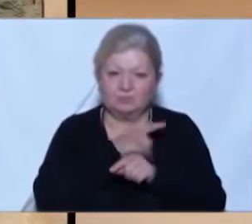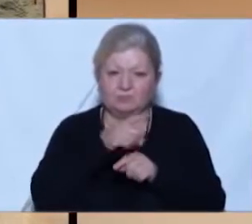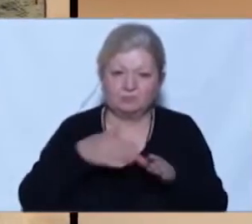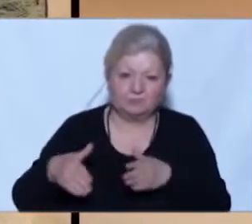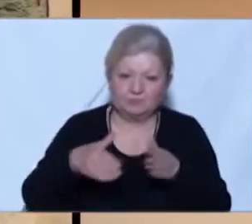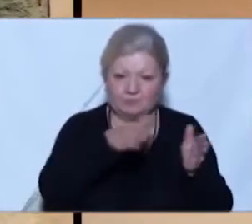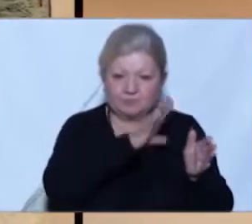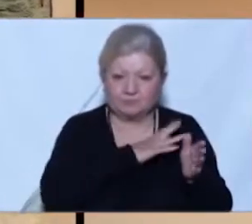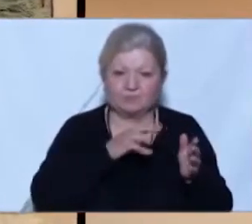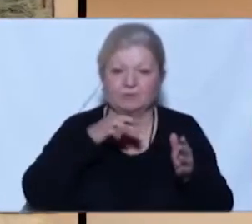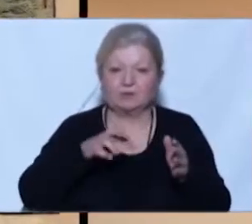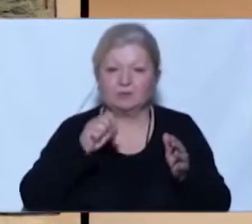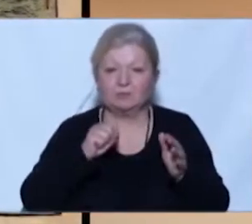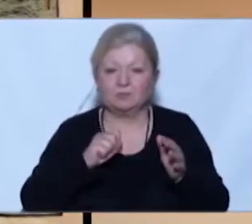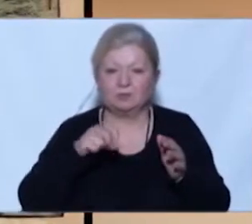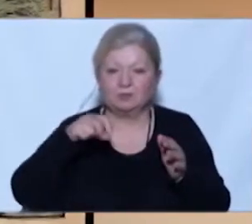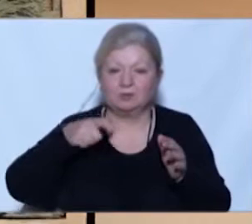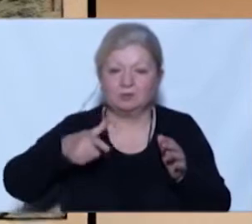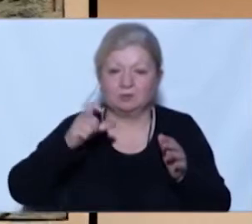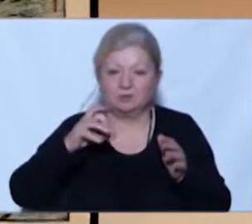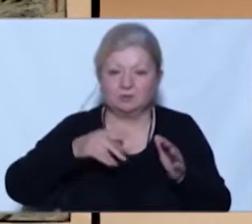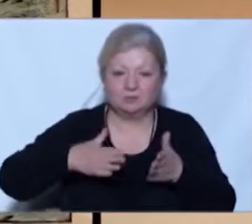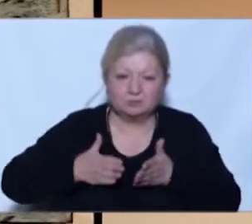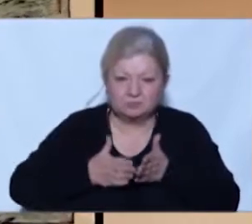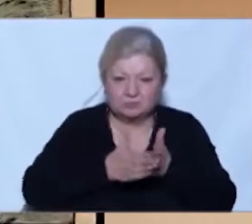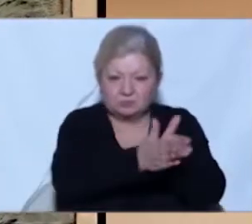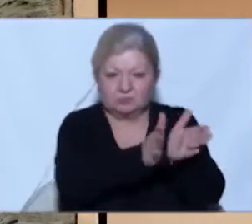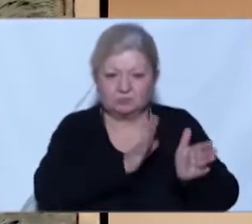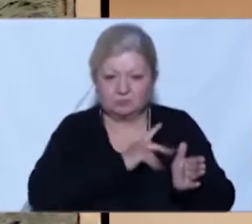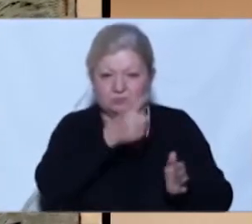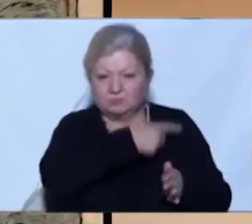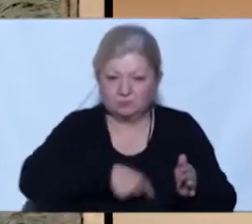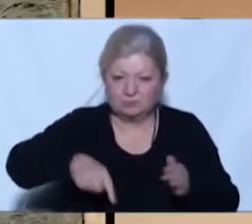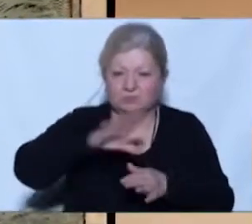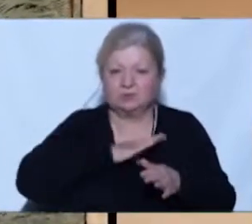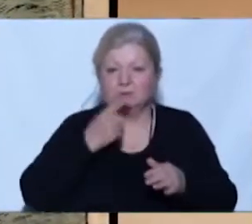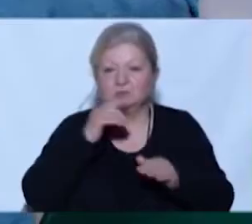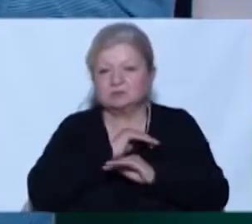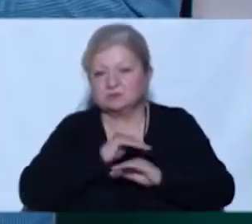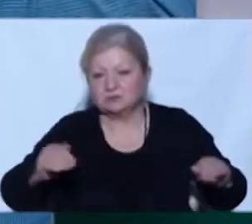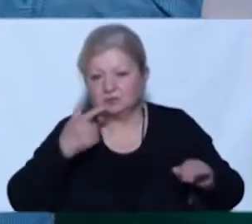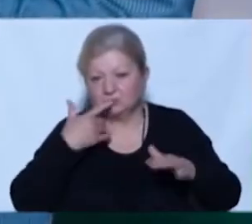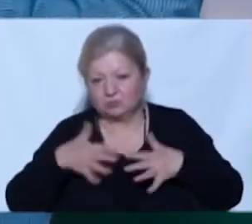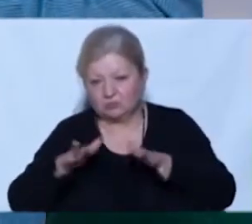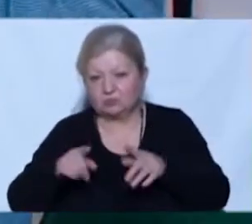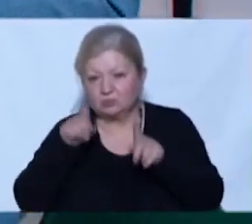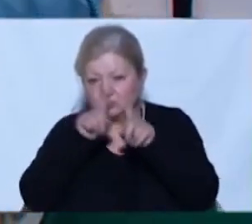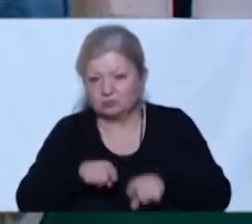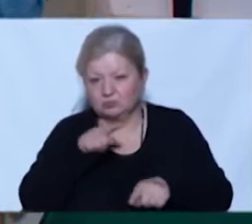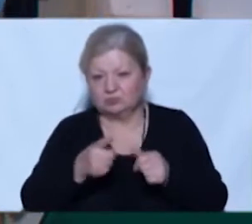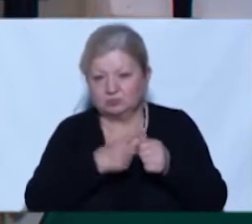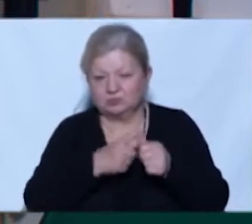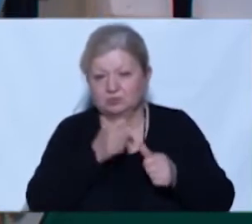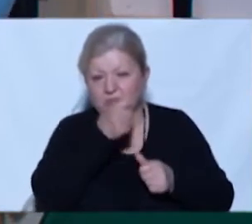გაიარეს ეგრეთ წოდებული მაგელანის რუტე, გადავიდნენ ინდოეთიდან წყნარ ოკეანეში, რომელიც იმდენად წყნარი იყო, რომ სწორედ მაშინ დაარქვეს ეს